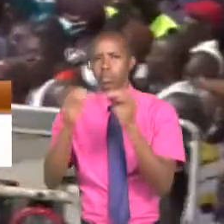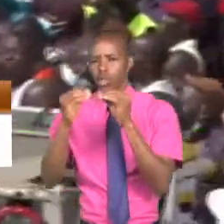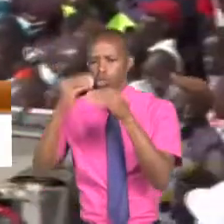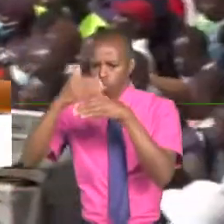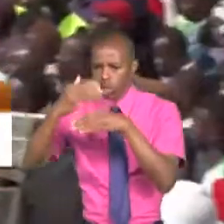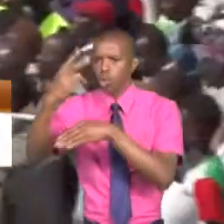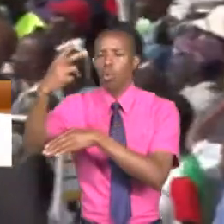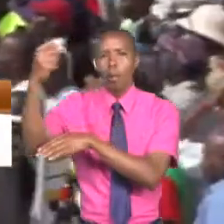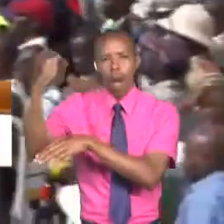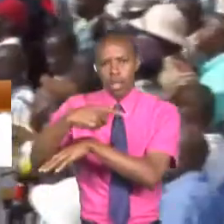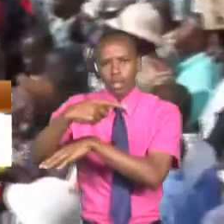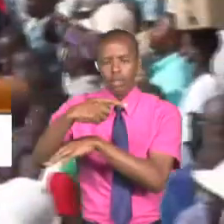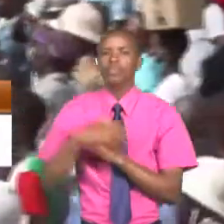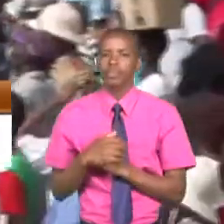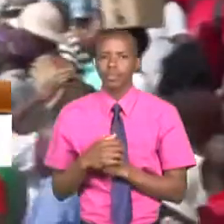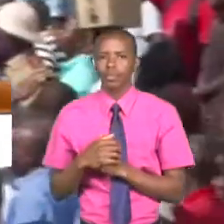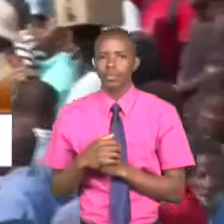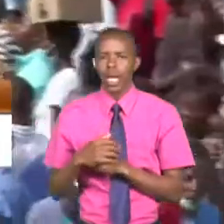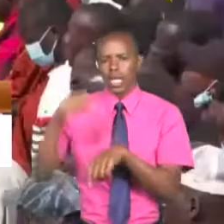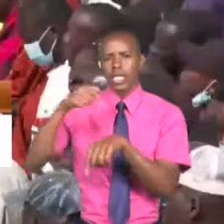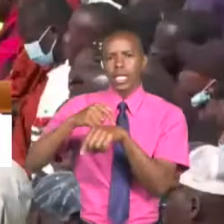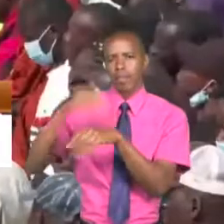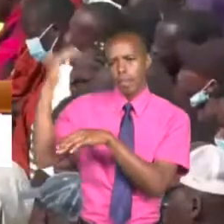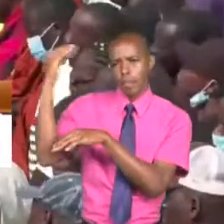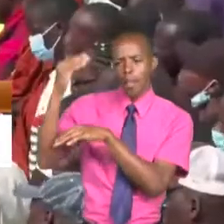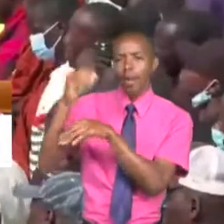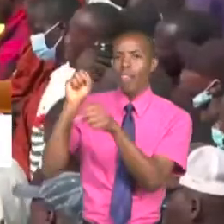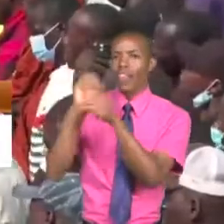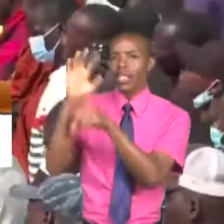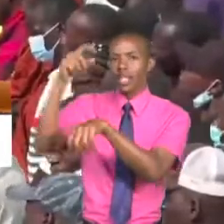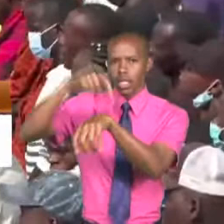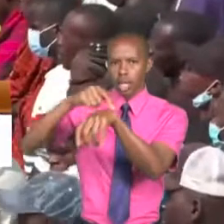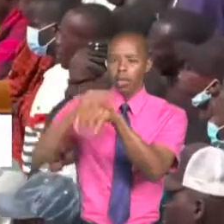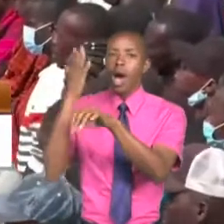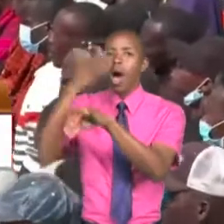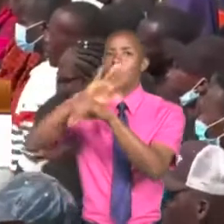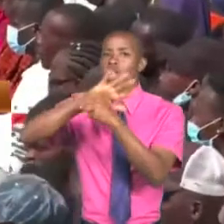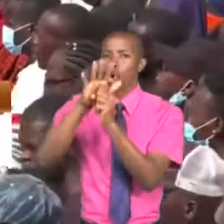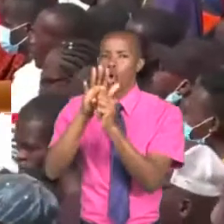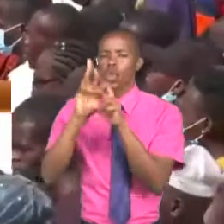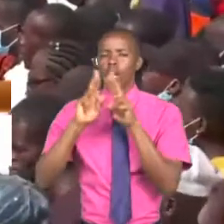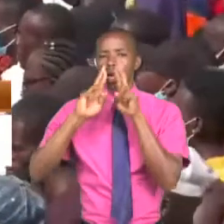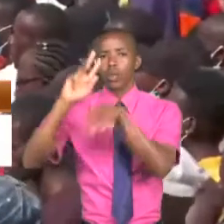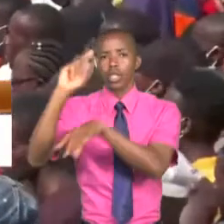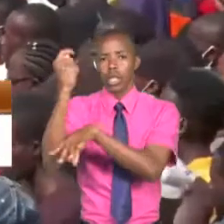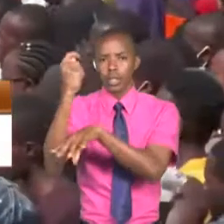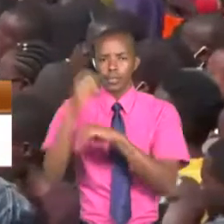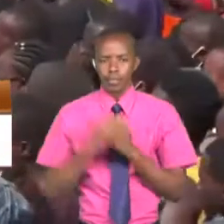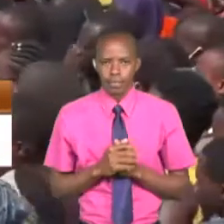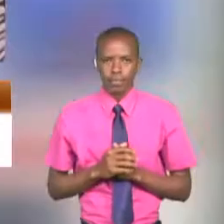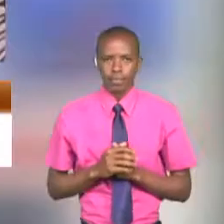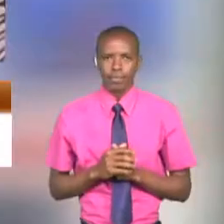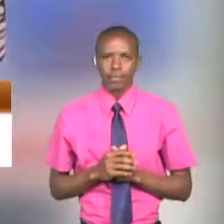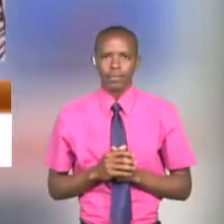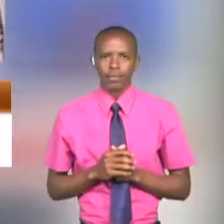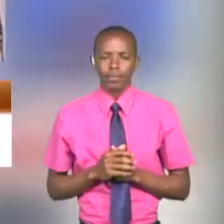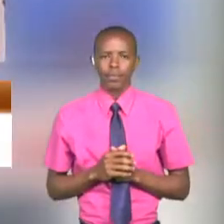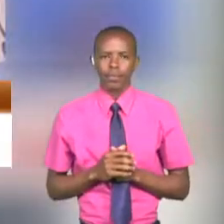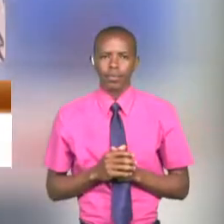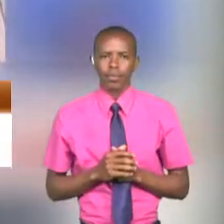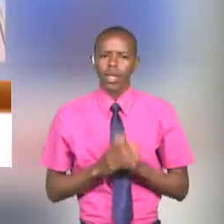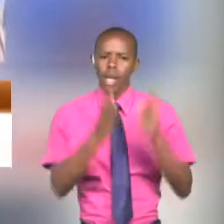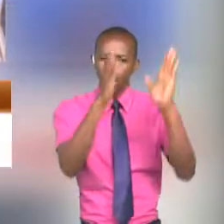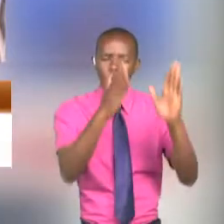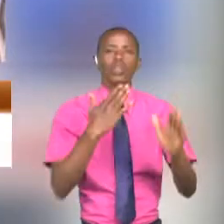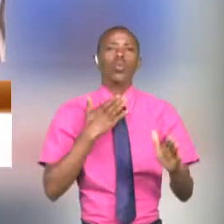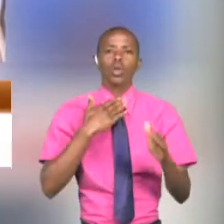miezi miwili ijayo, wakati wa kuhutubia taifa kwa mara ya 13 tangu janga la korona kuingia humu nchini. And anyone